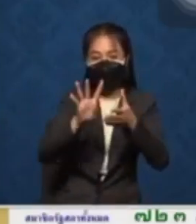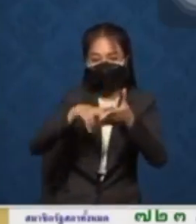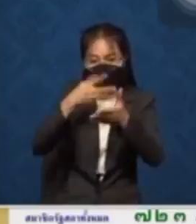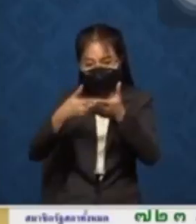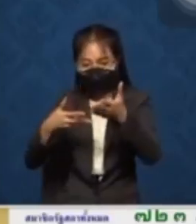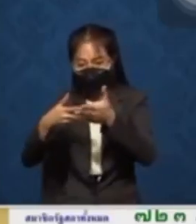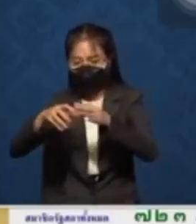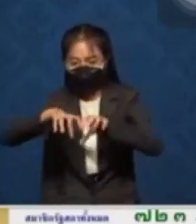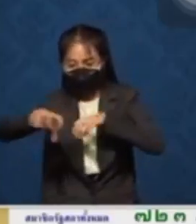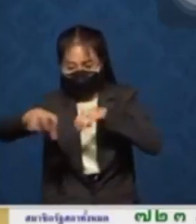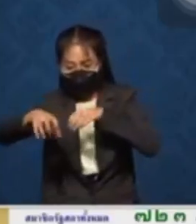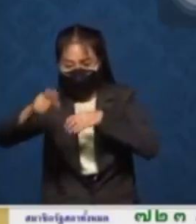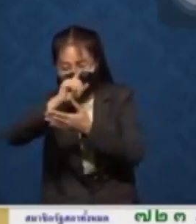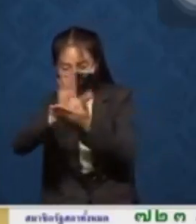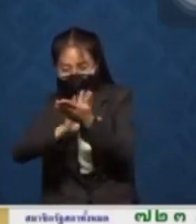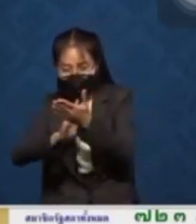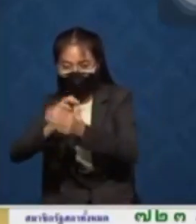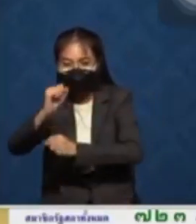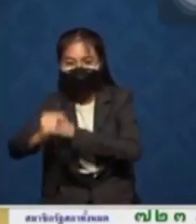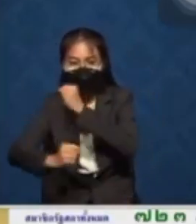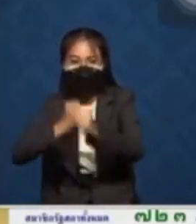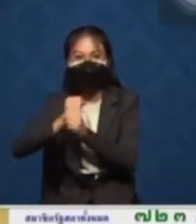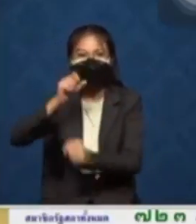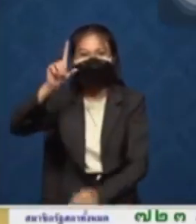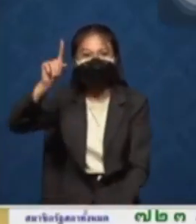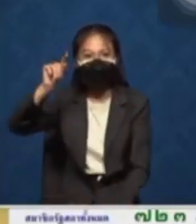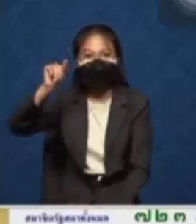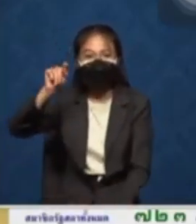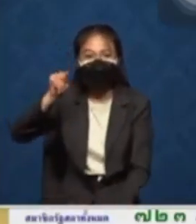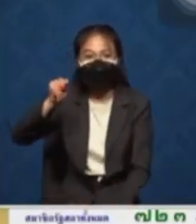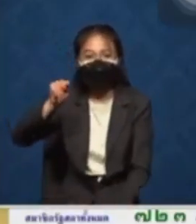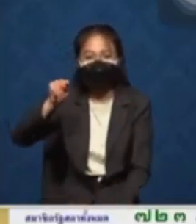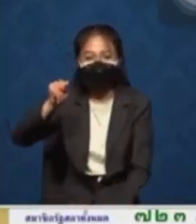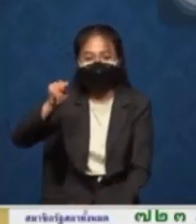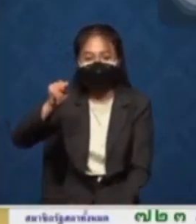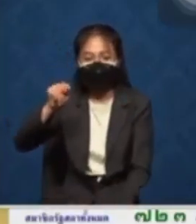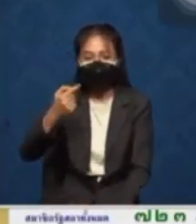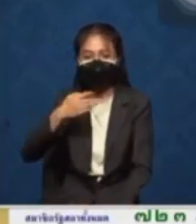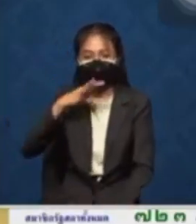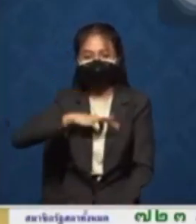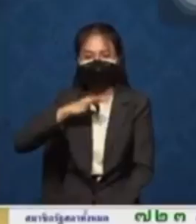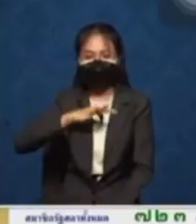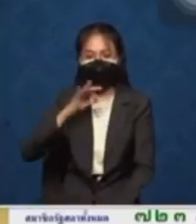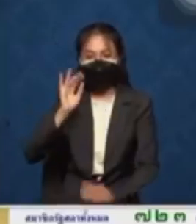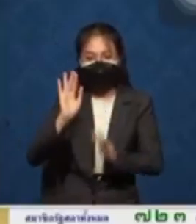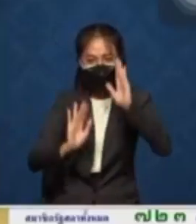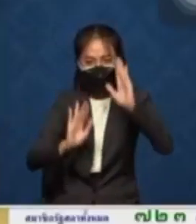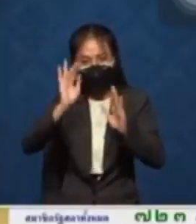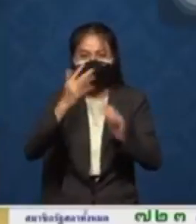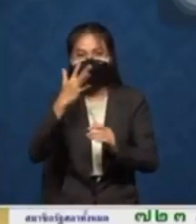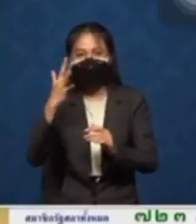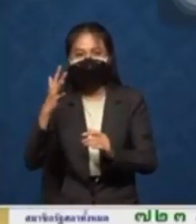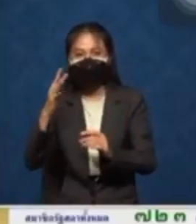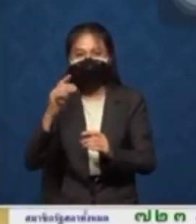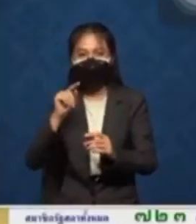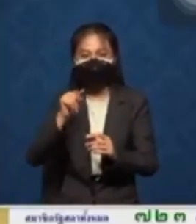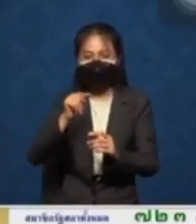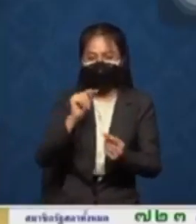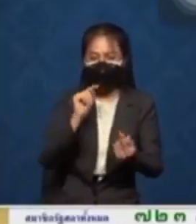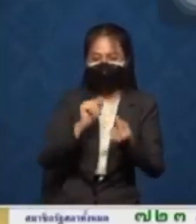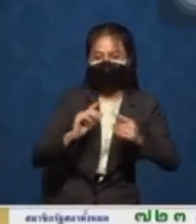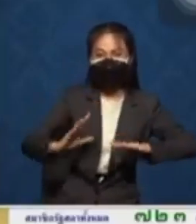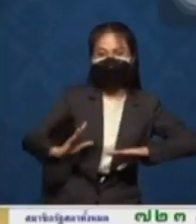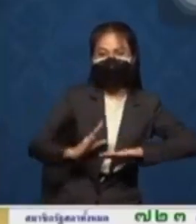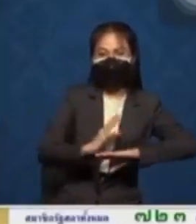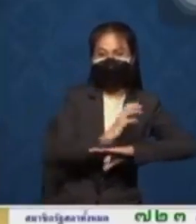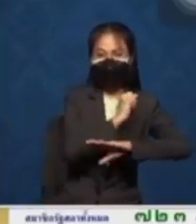รมนูญในลักษณะนี้นะครับไม่เพียงแต่จะเป็นการพยายามย้อนเข็มนาฬิกาของประชาธิปไตยแต่เป็นการพยายามจะสกัดการแข่งขันและผูกขาดอำนาจท